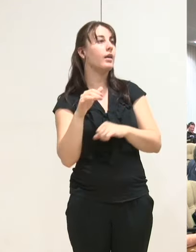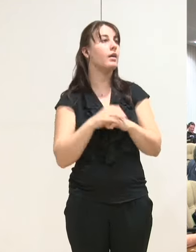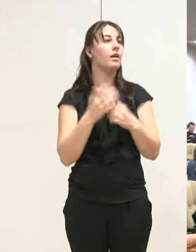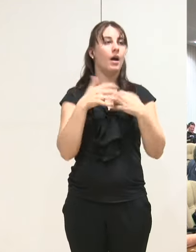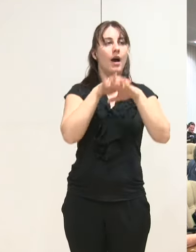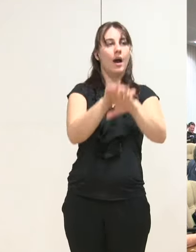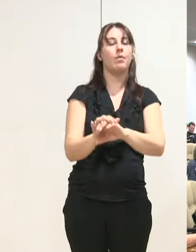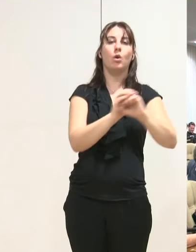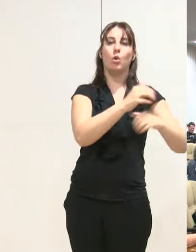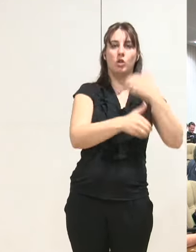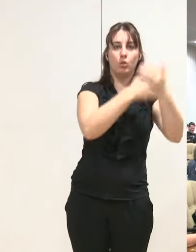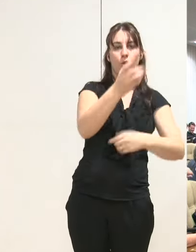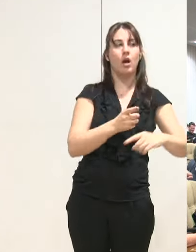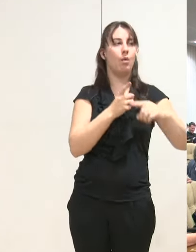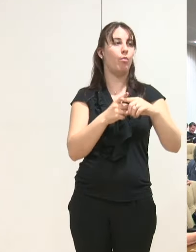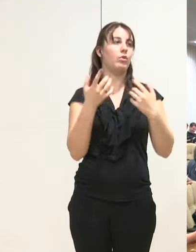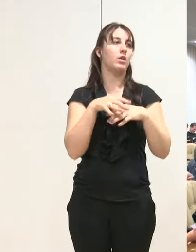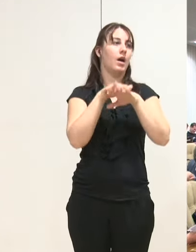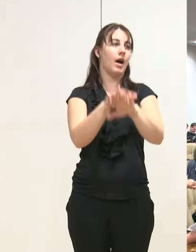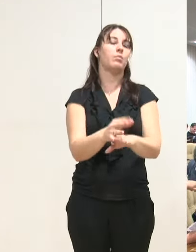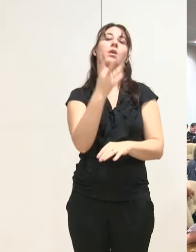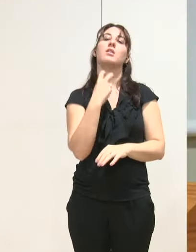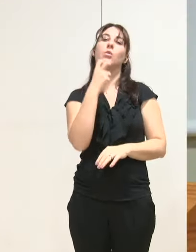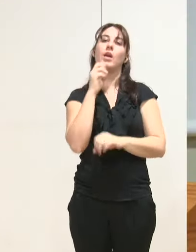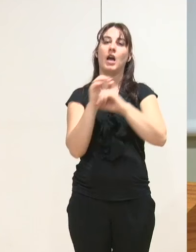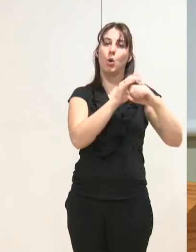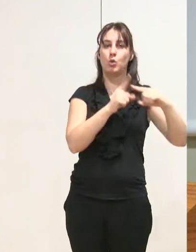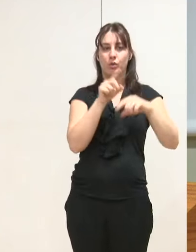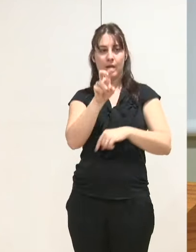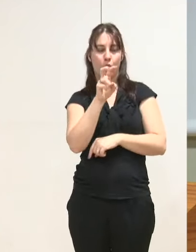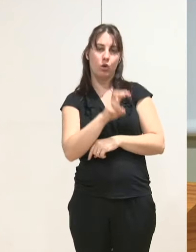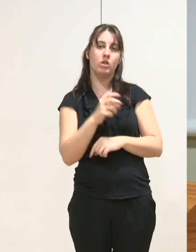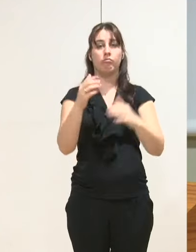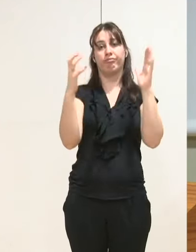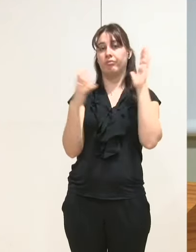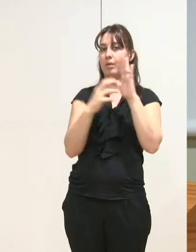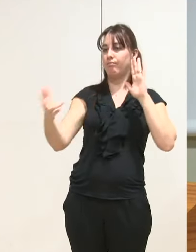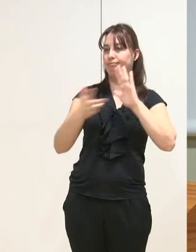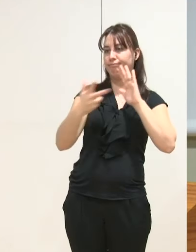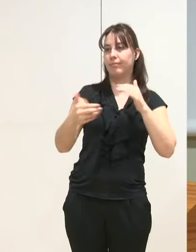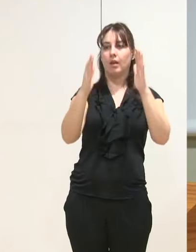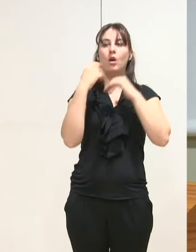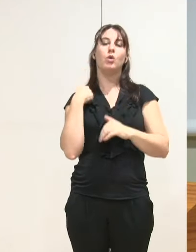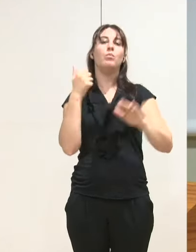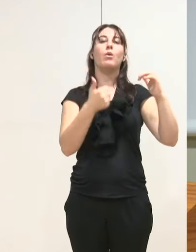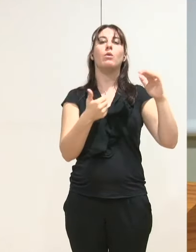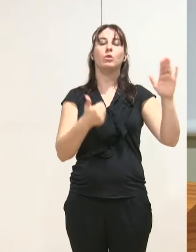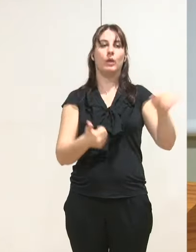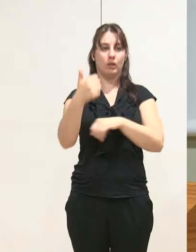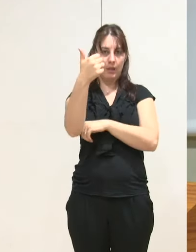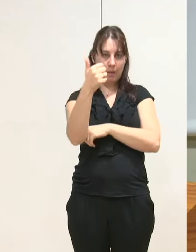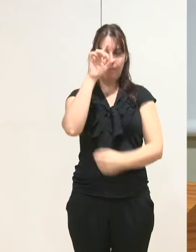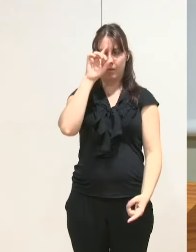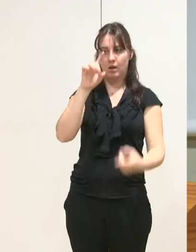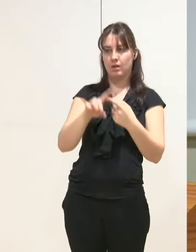rassemblement de gauche et de progrès rassemblement citoyen de la gauche et les écologistes délibération adopté la 61 porte sur les